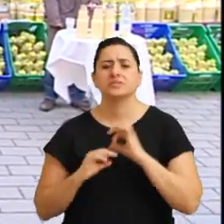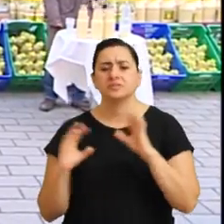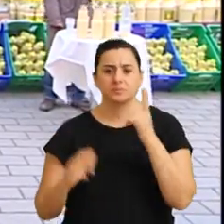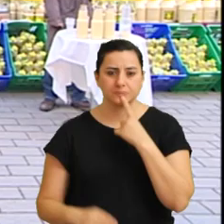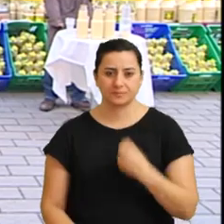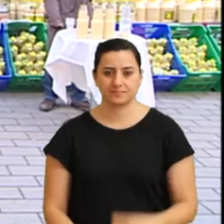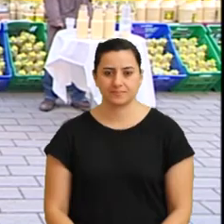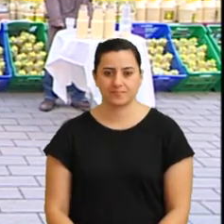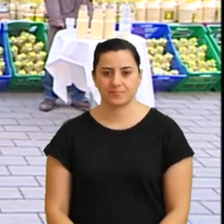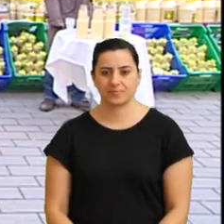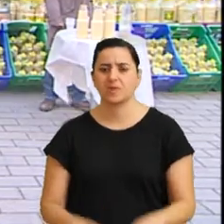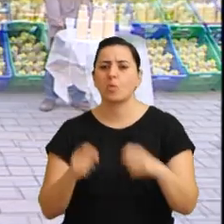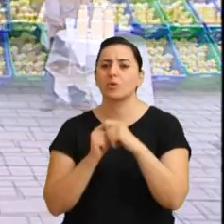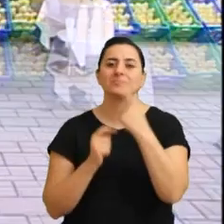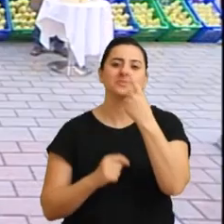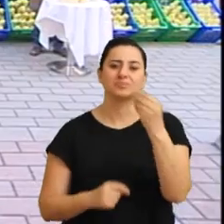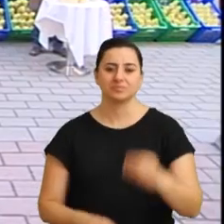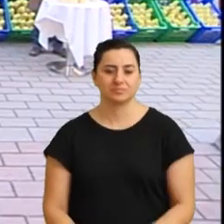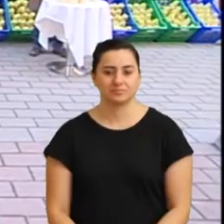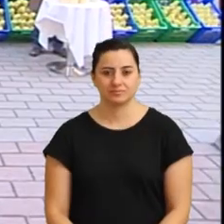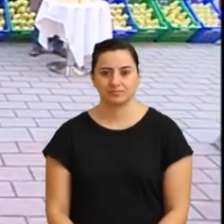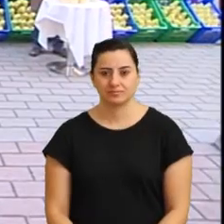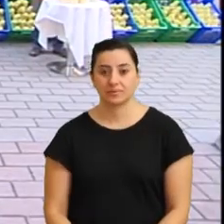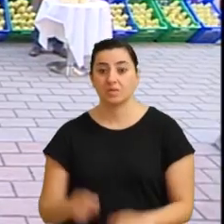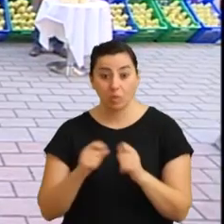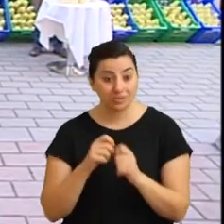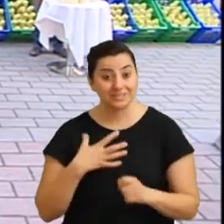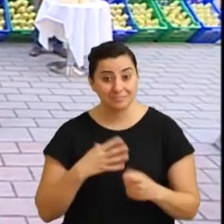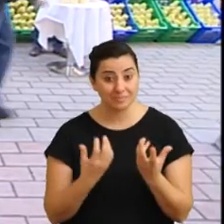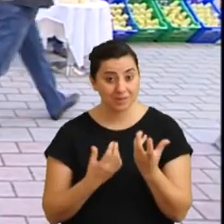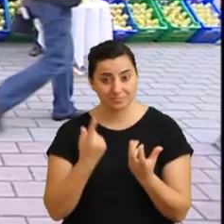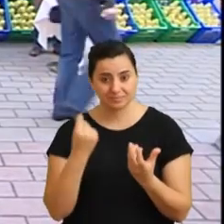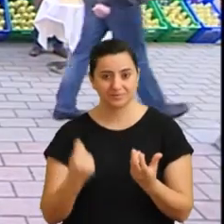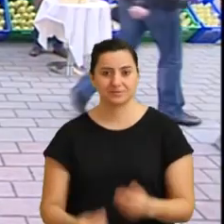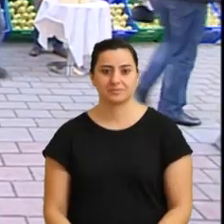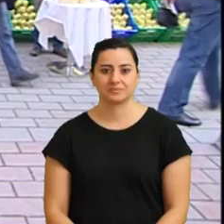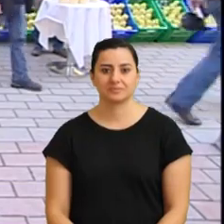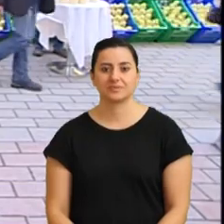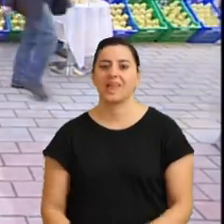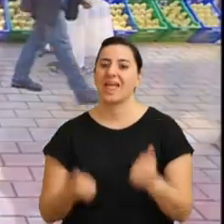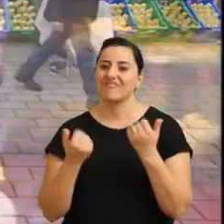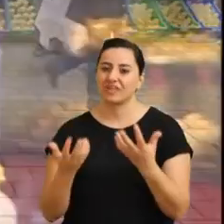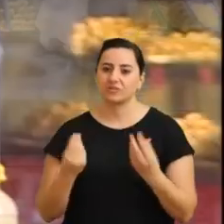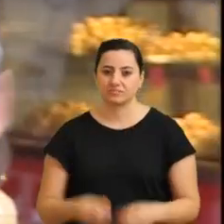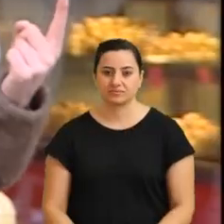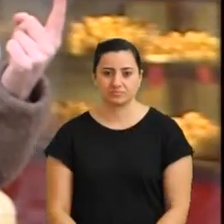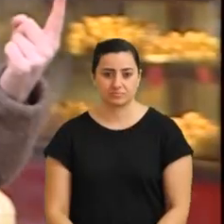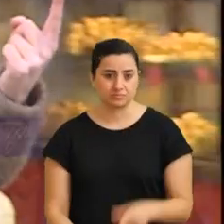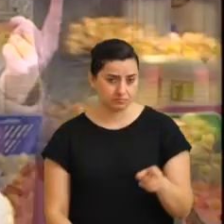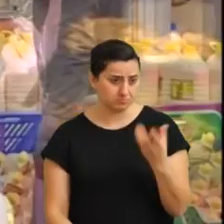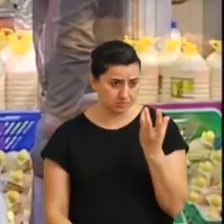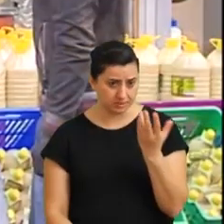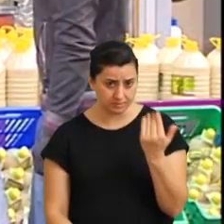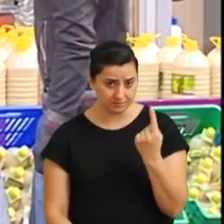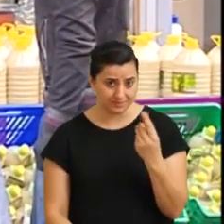misin kardeşim? 1 lira. Bozası 1 lira. Boza ister misiniz bardağı 1 lira? Buyurun efendim, afiyetler olsun. Gel bardağı 1